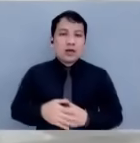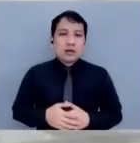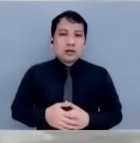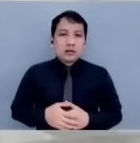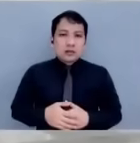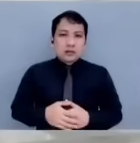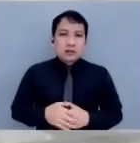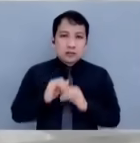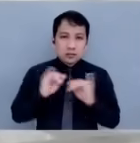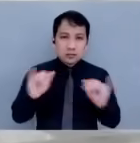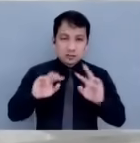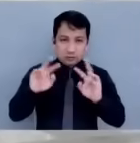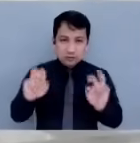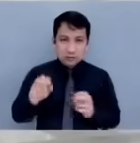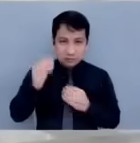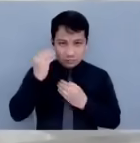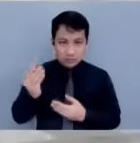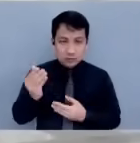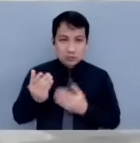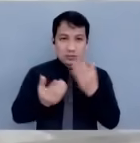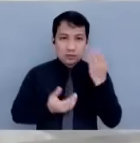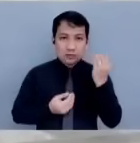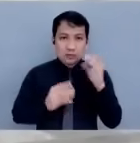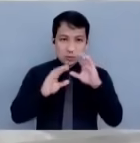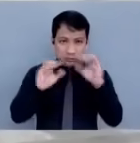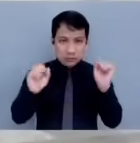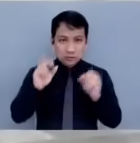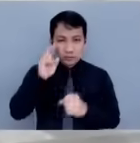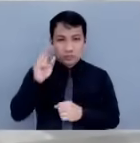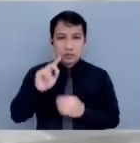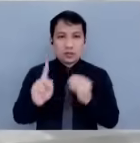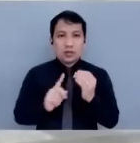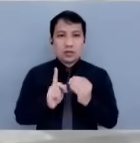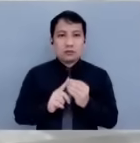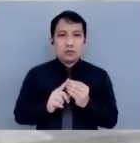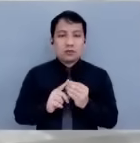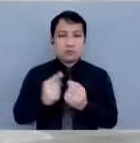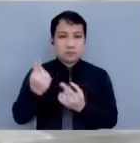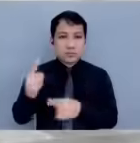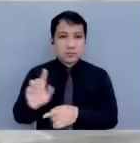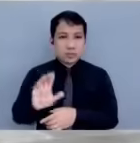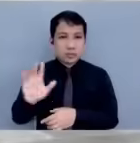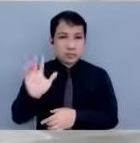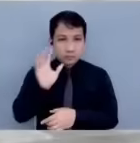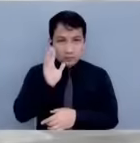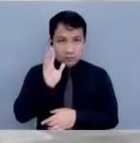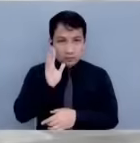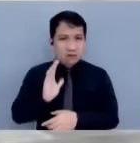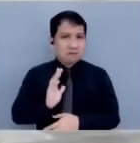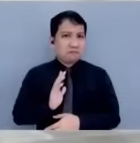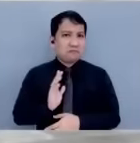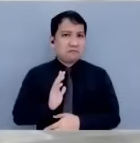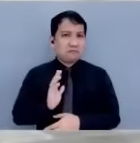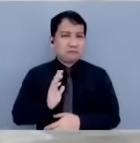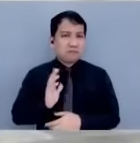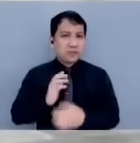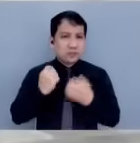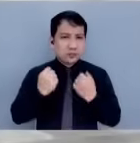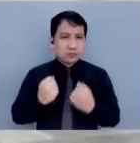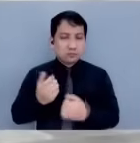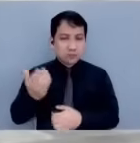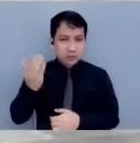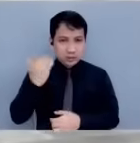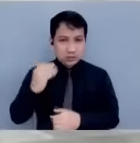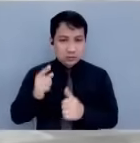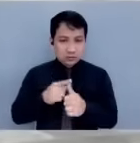Bukod sa mga isyong ito, nagbigay din ng update si Pangulong Bongbong Marcos tungkol sa kondisyon ng kanyang ina. Sabi niya, bumubuti na raw ang lagay ni former First